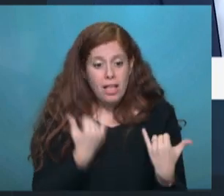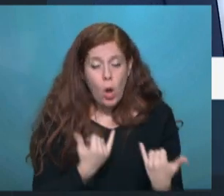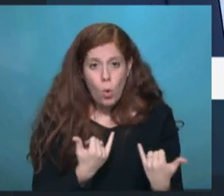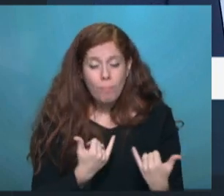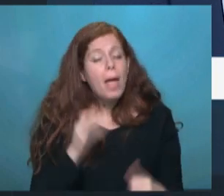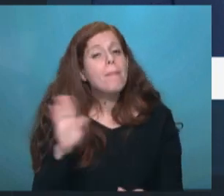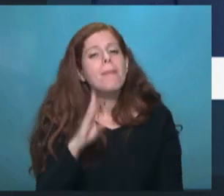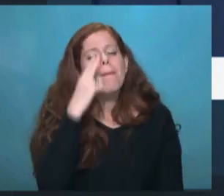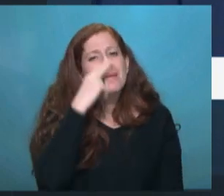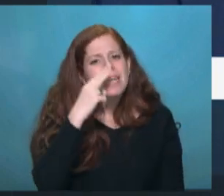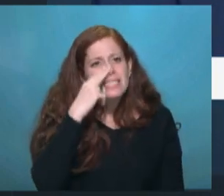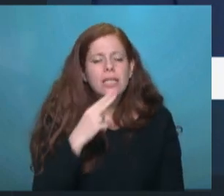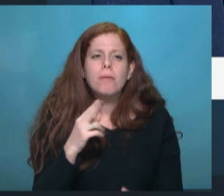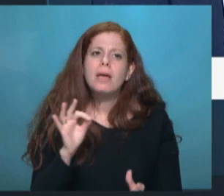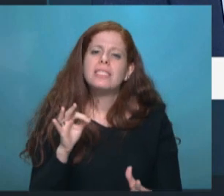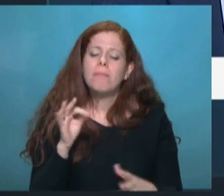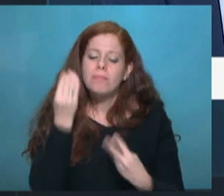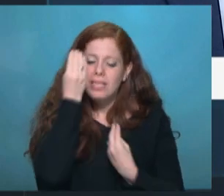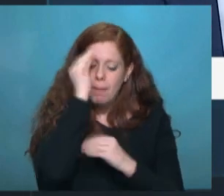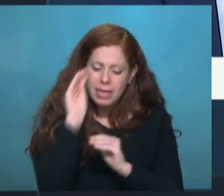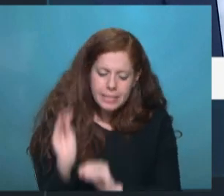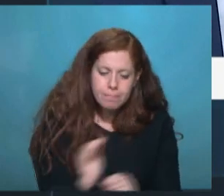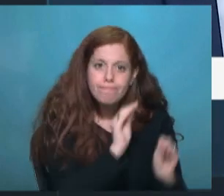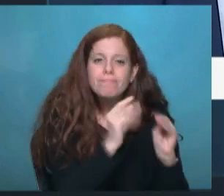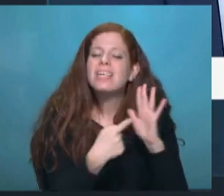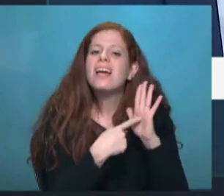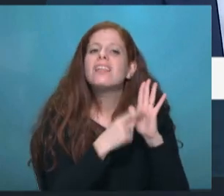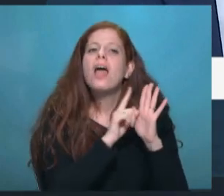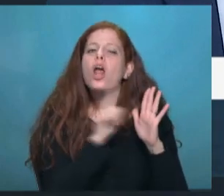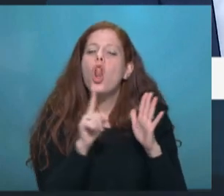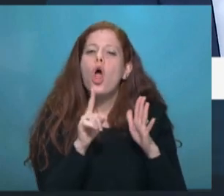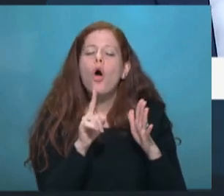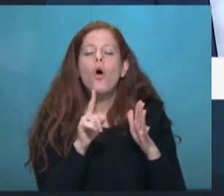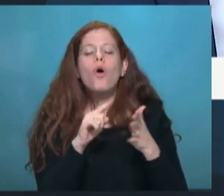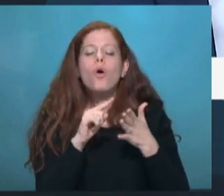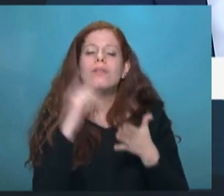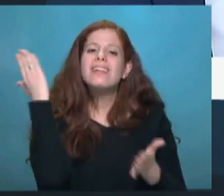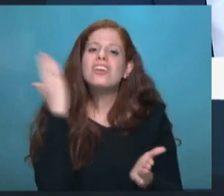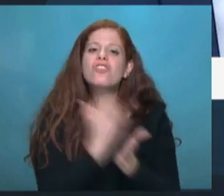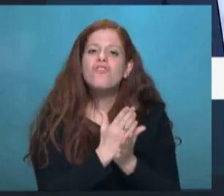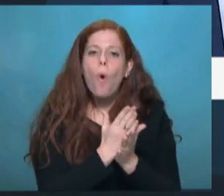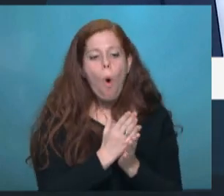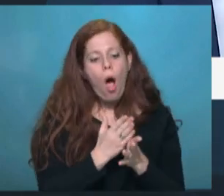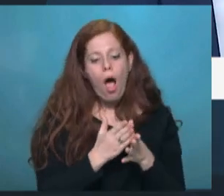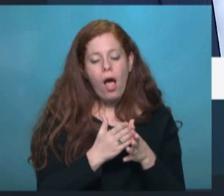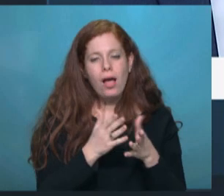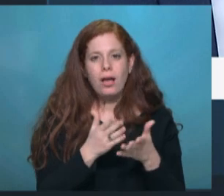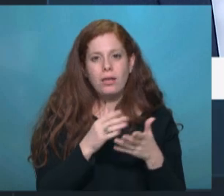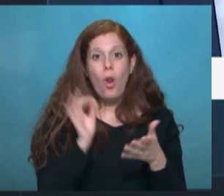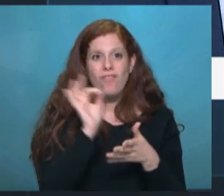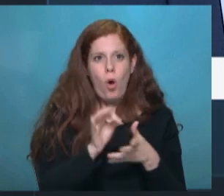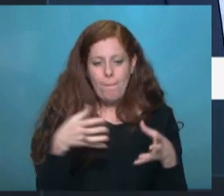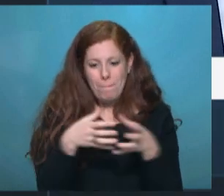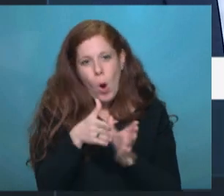מנסה בעצם להעביר את המסר הזה כדי לא לפצל וכדי לא לקרוע את גוש הימין ערב הבחירות. צריך לומר, בשלב